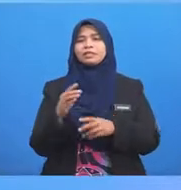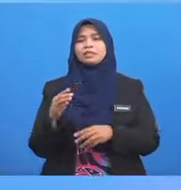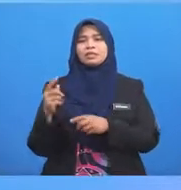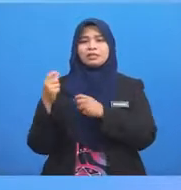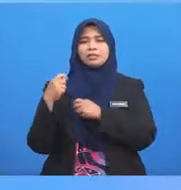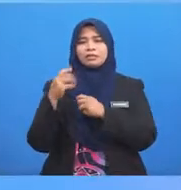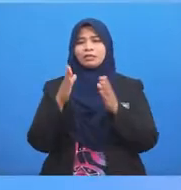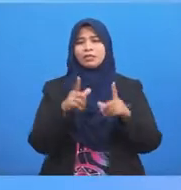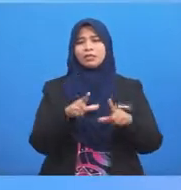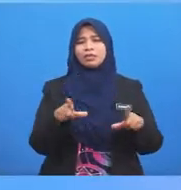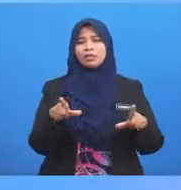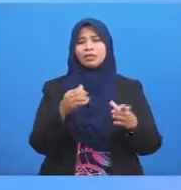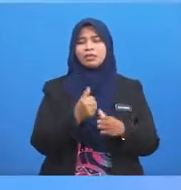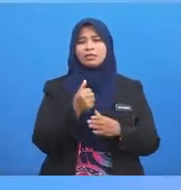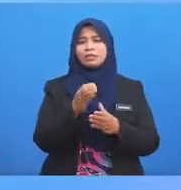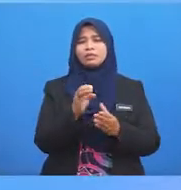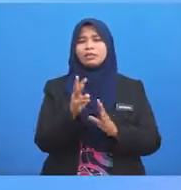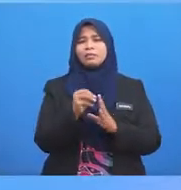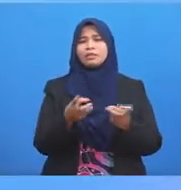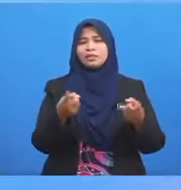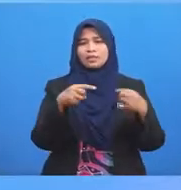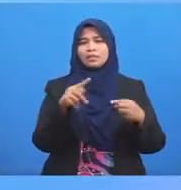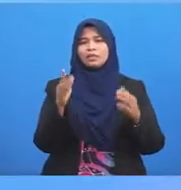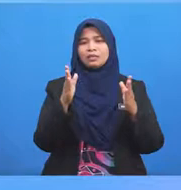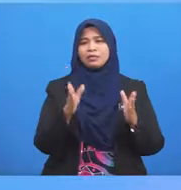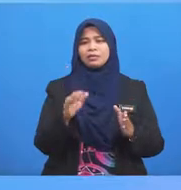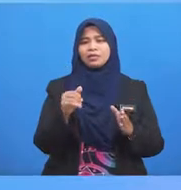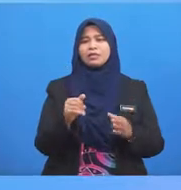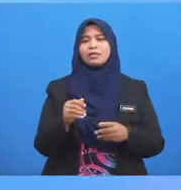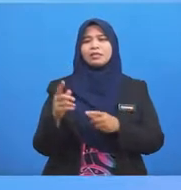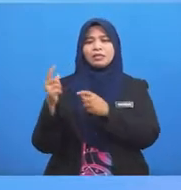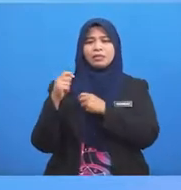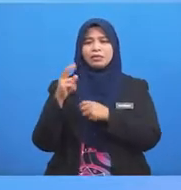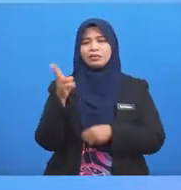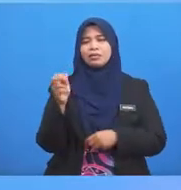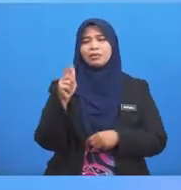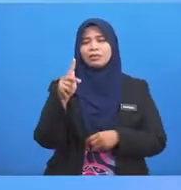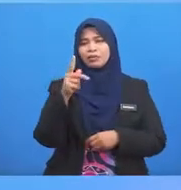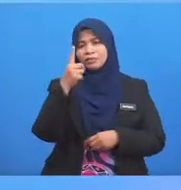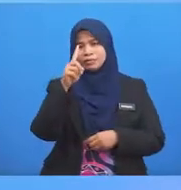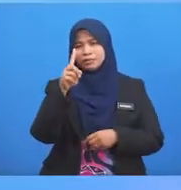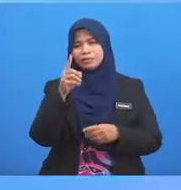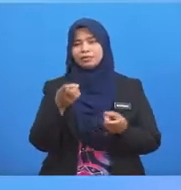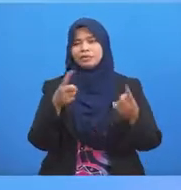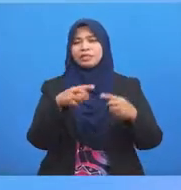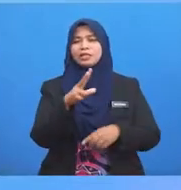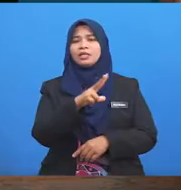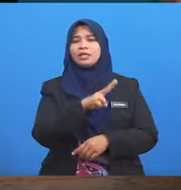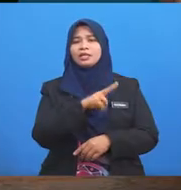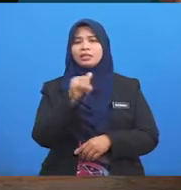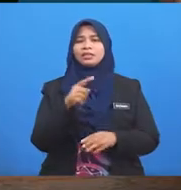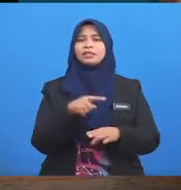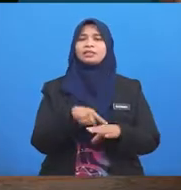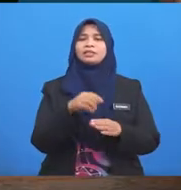atau mendatangkan orang yang menanggung hak atau mendatang harta yang dijamin.